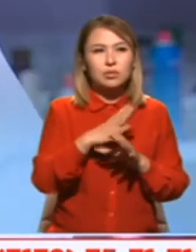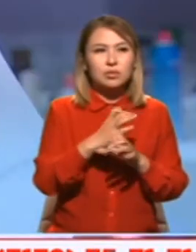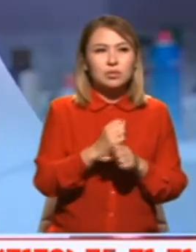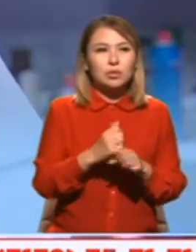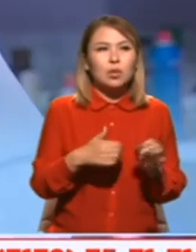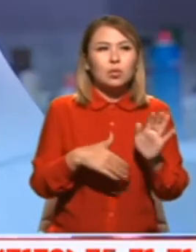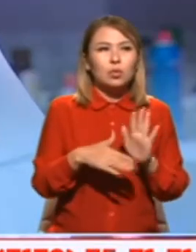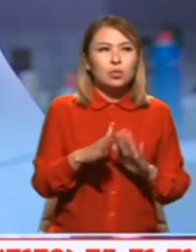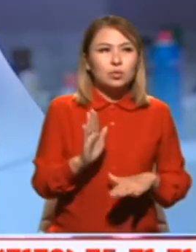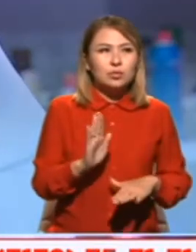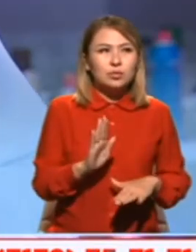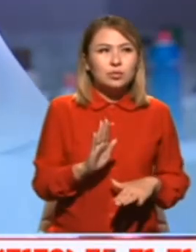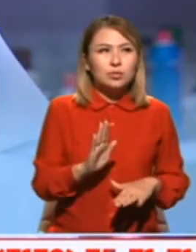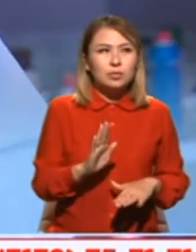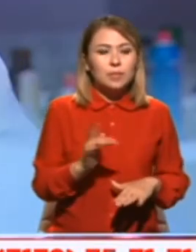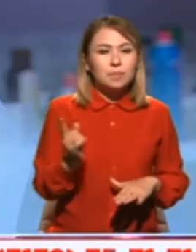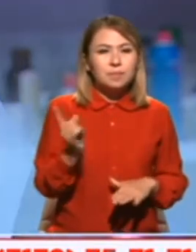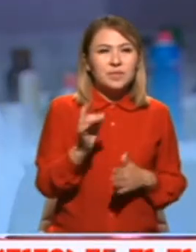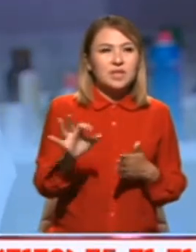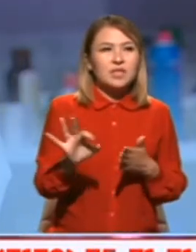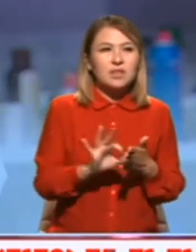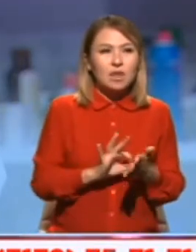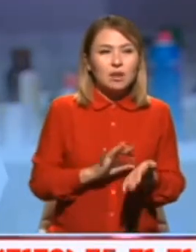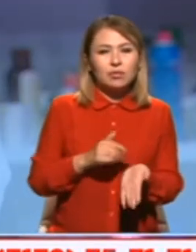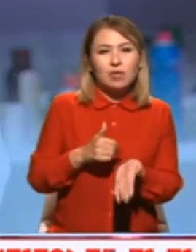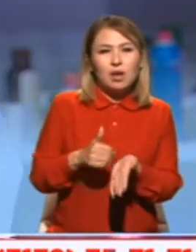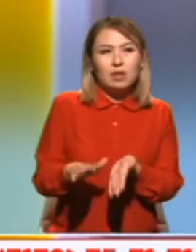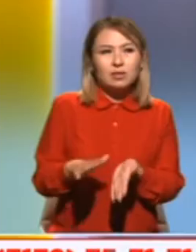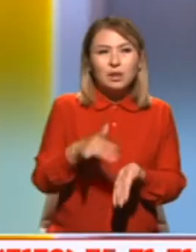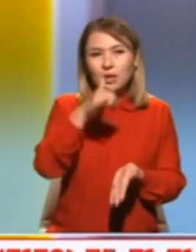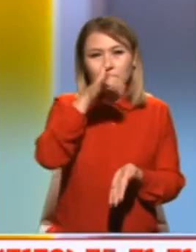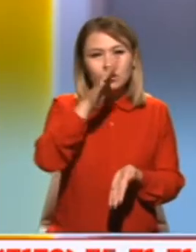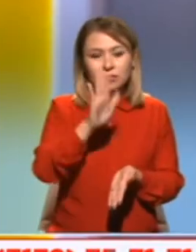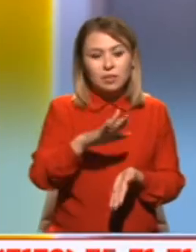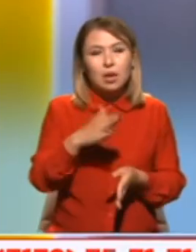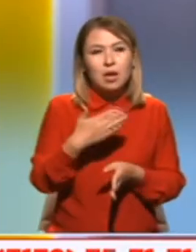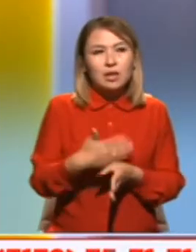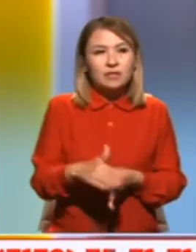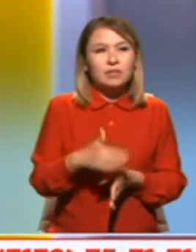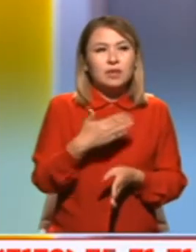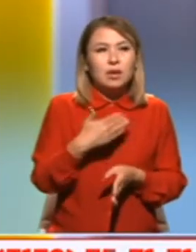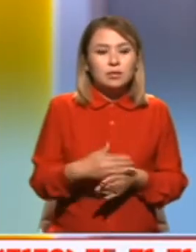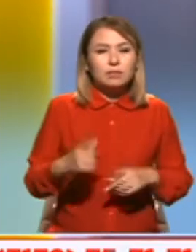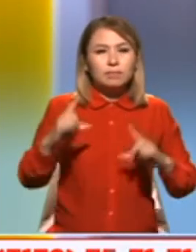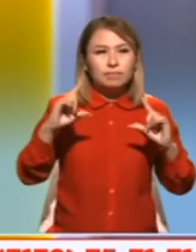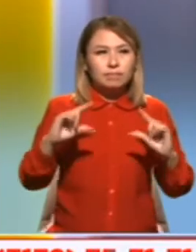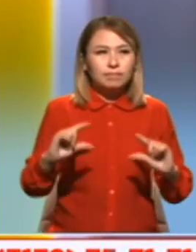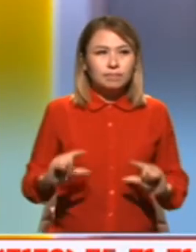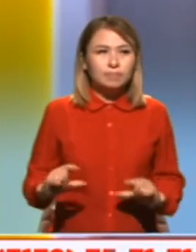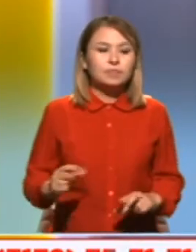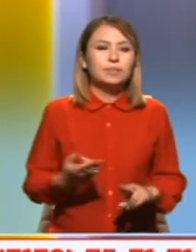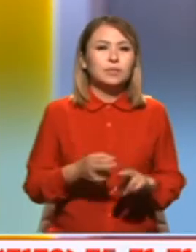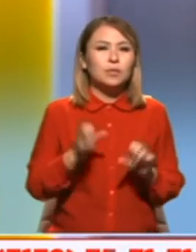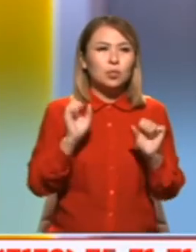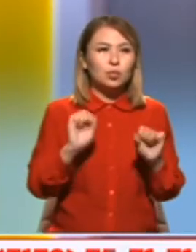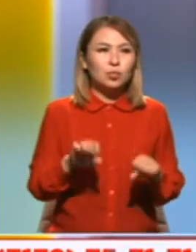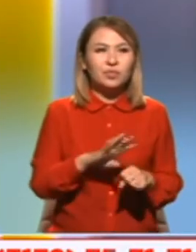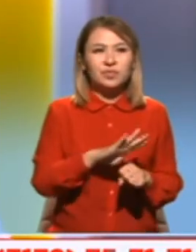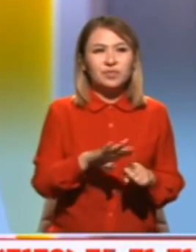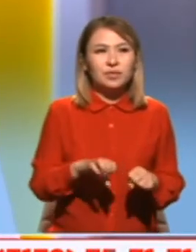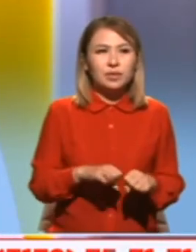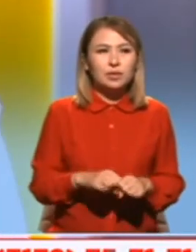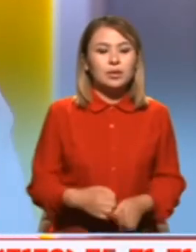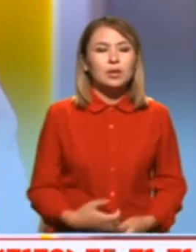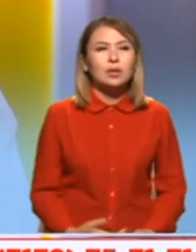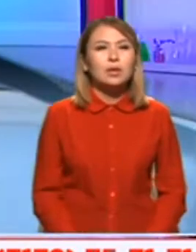болады. Яғни бұл нәрседен біз бірден алып тастай алмаймыз организмді. Шаймен деп бірден ақырындап темпін түсіру арқылы, яғни құтыла аламыз. Абай